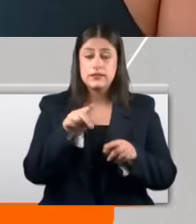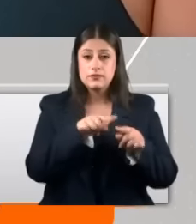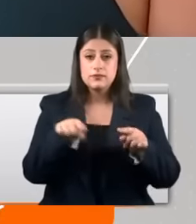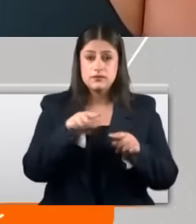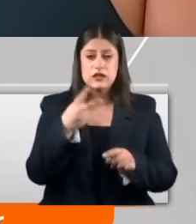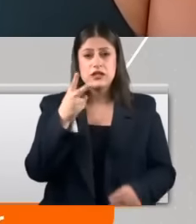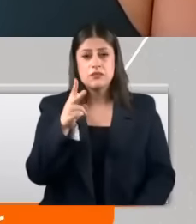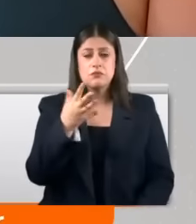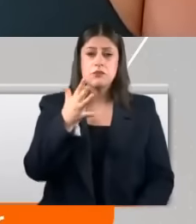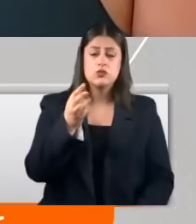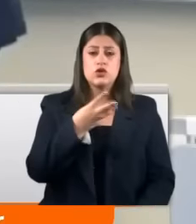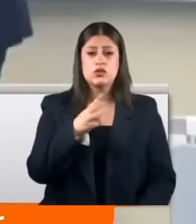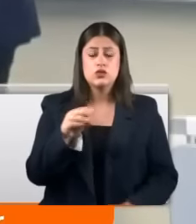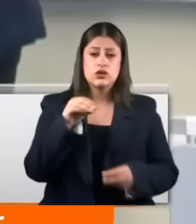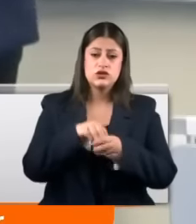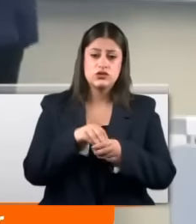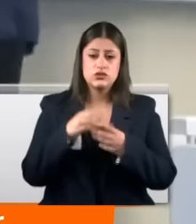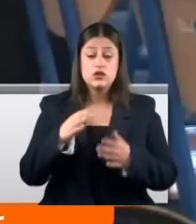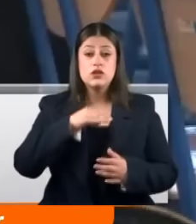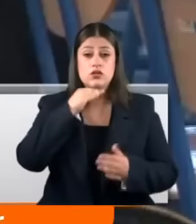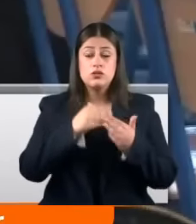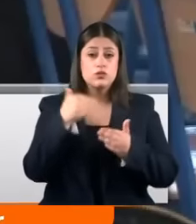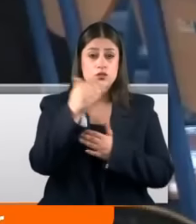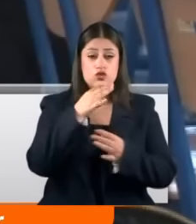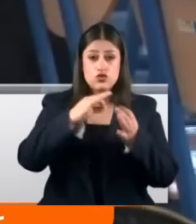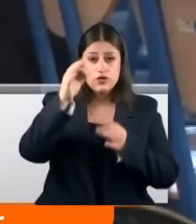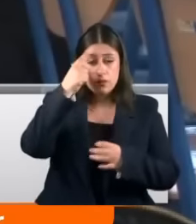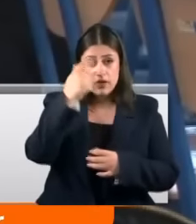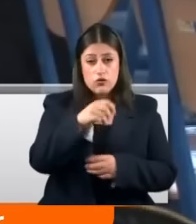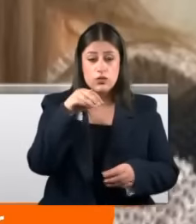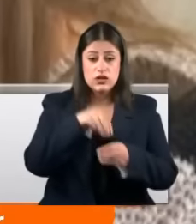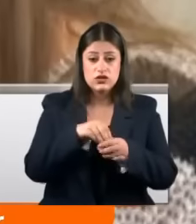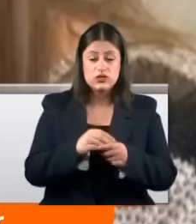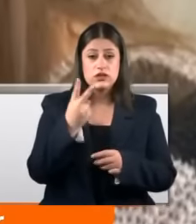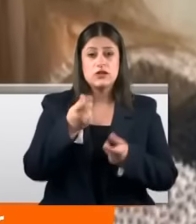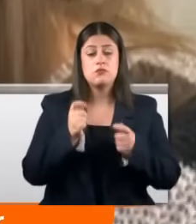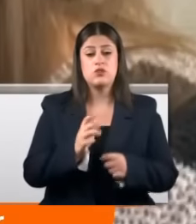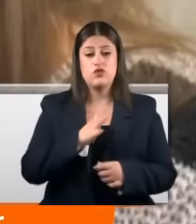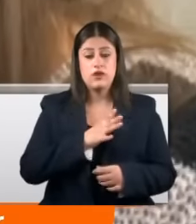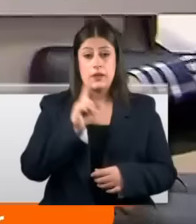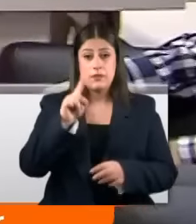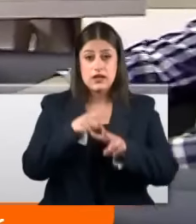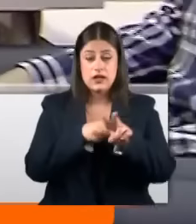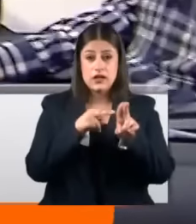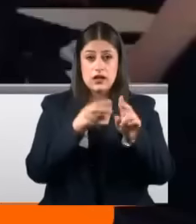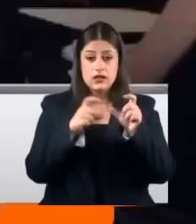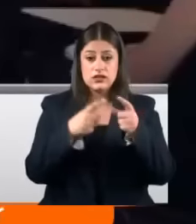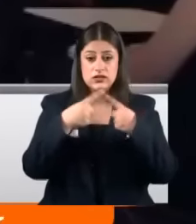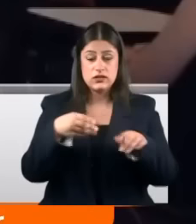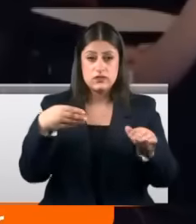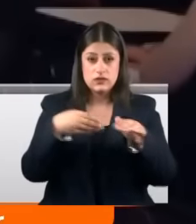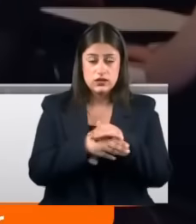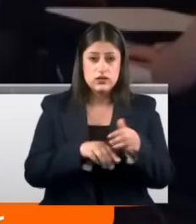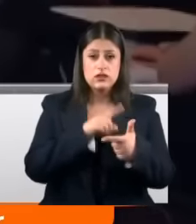ile 5000 euro civarında. Yurt dışındaki üniversitelere başvurmak için iki şart var. Biri YKS sınavına girilmesi, diğeri